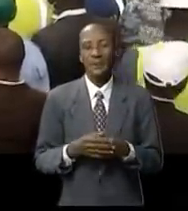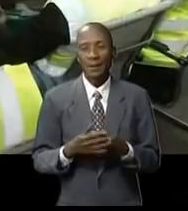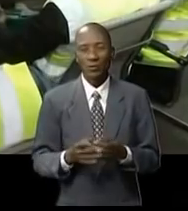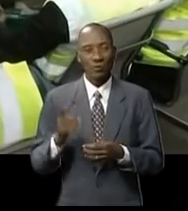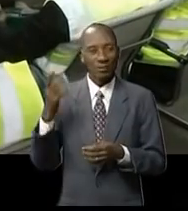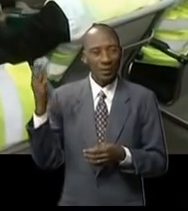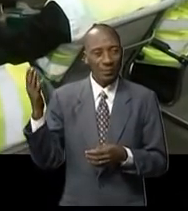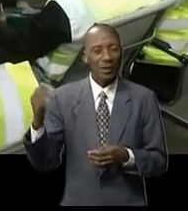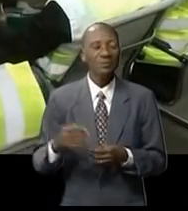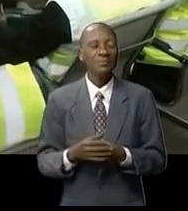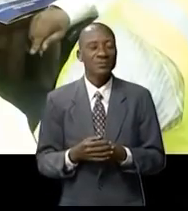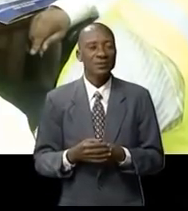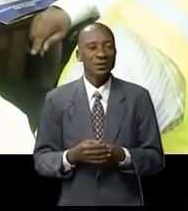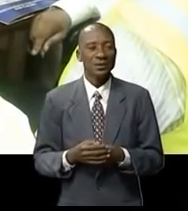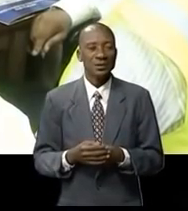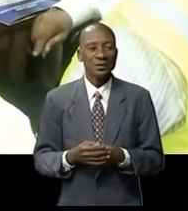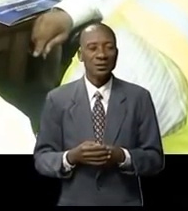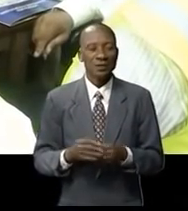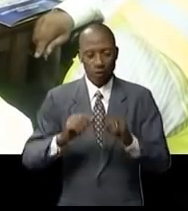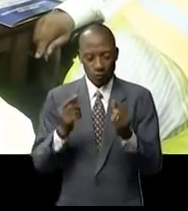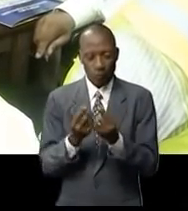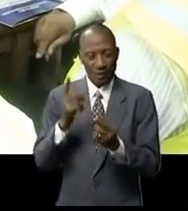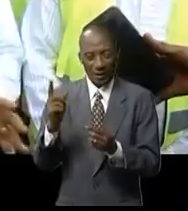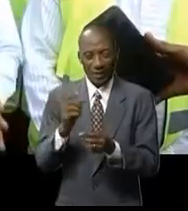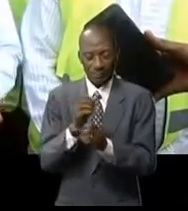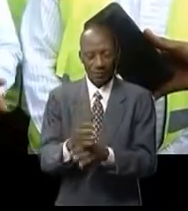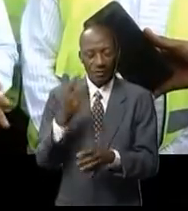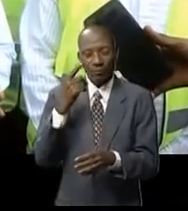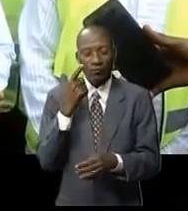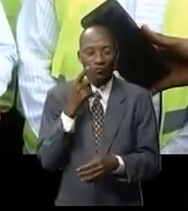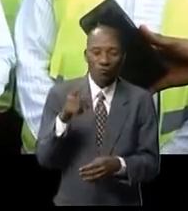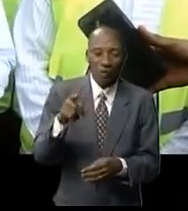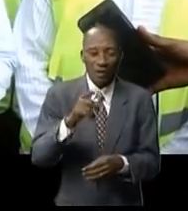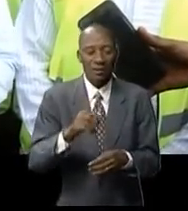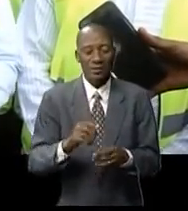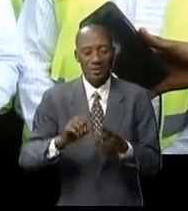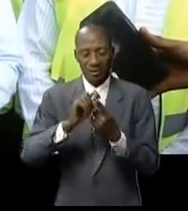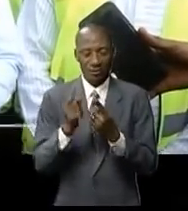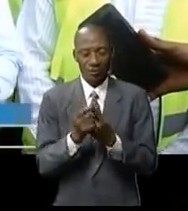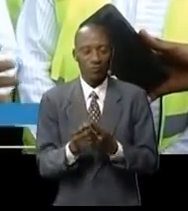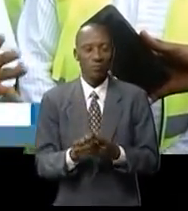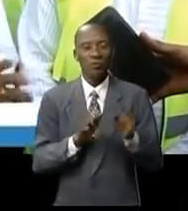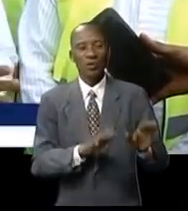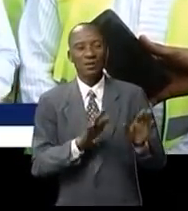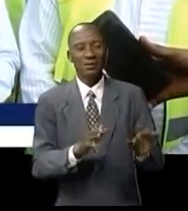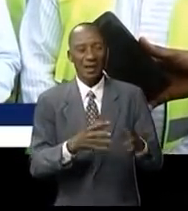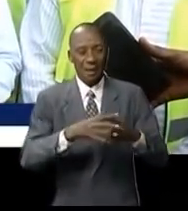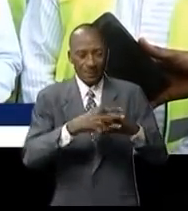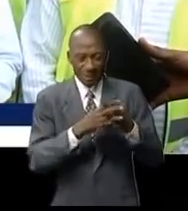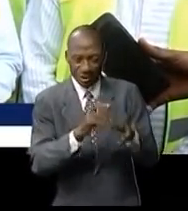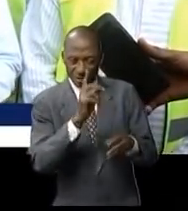pour suivre de plus près l'évolution de la situation. On attend une pièce maîtresse qui doit revenir des